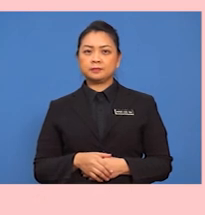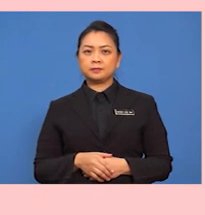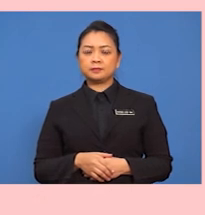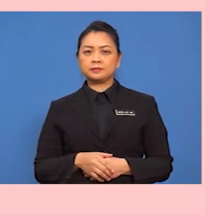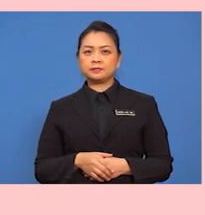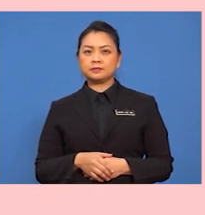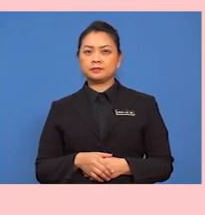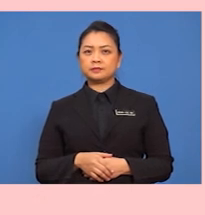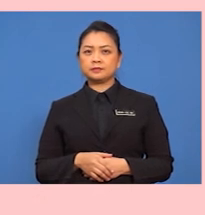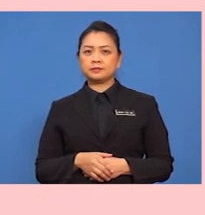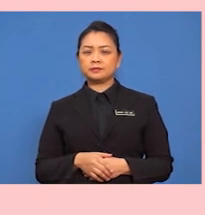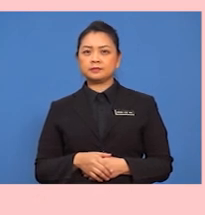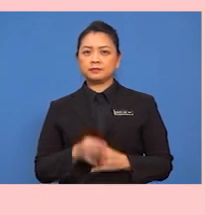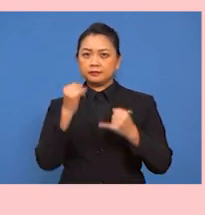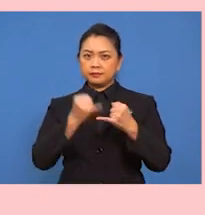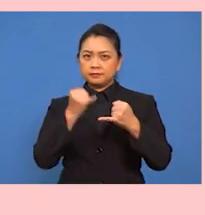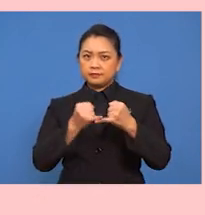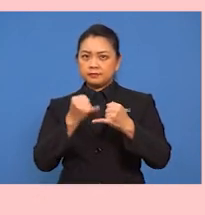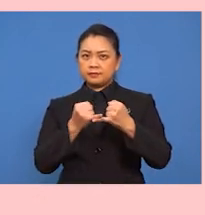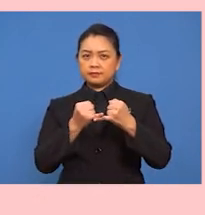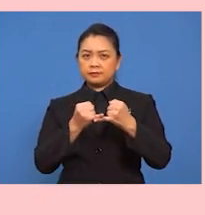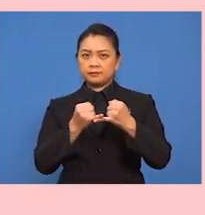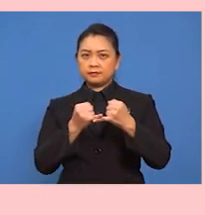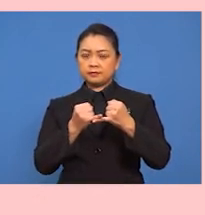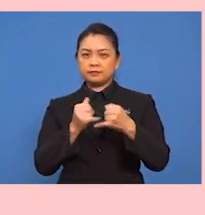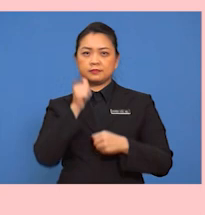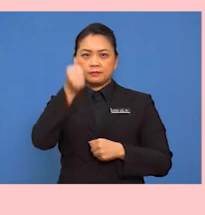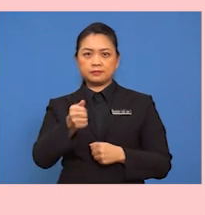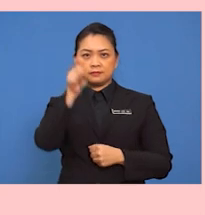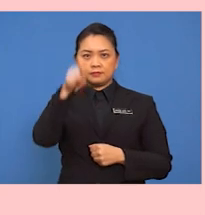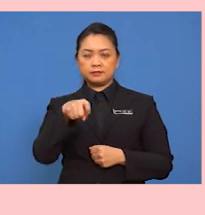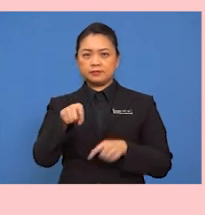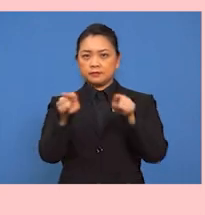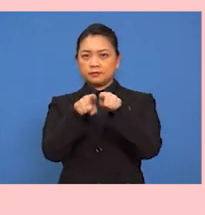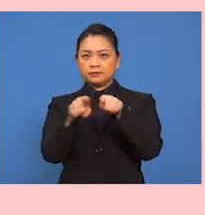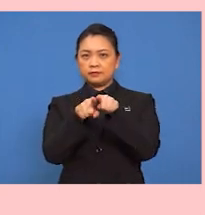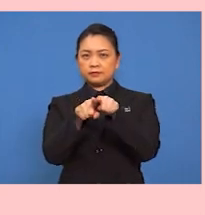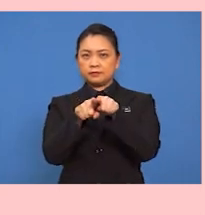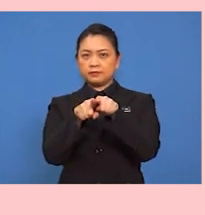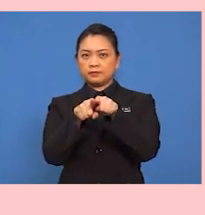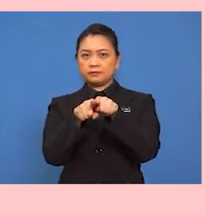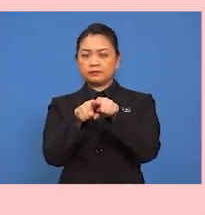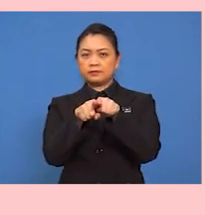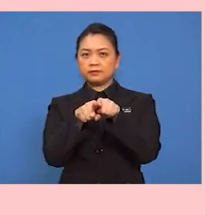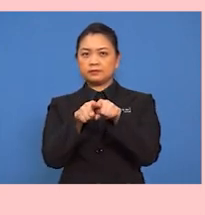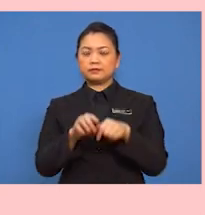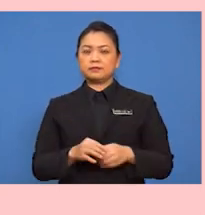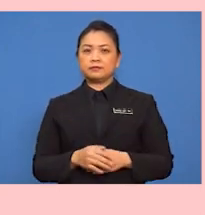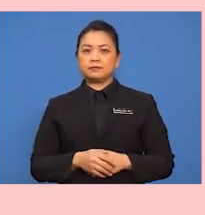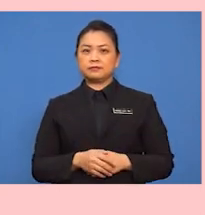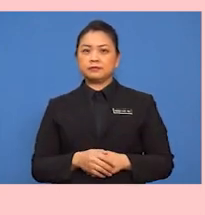melengkapkan persamaan matriks, anda perlu samakan dengan matriks lajo